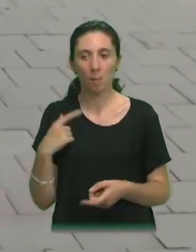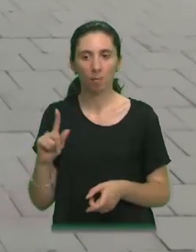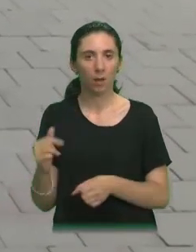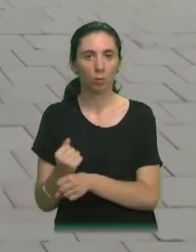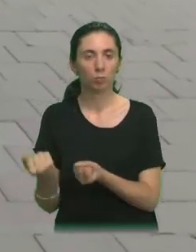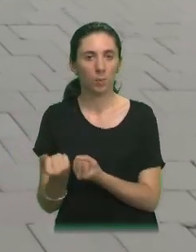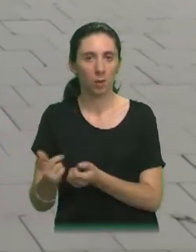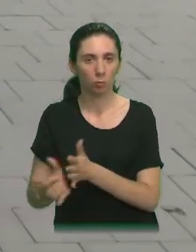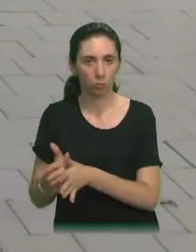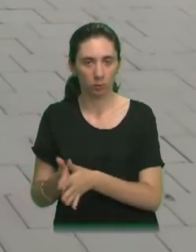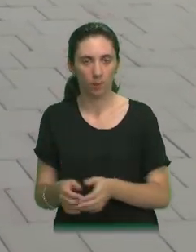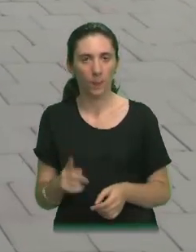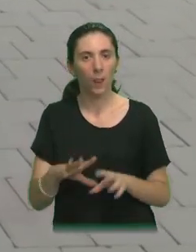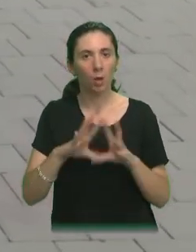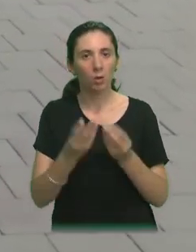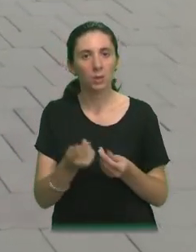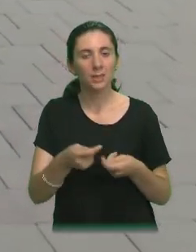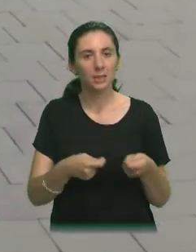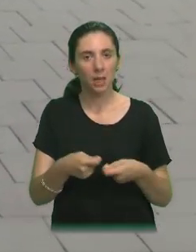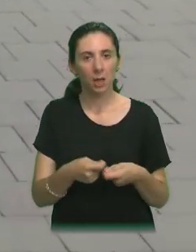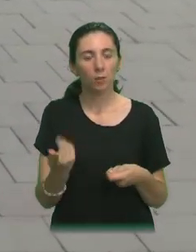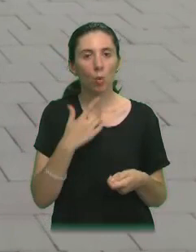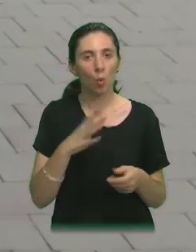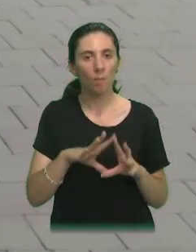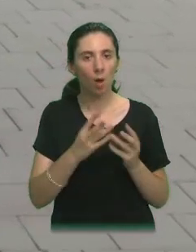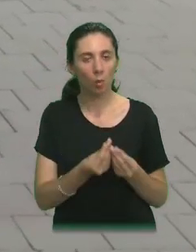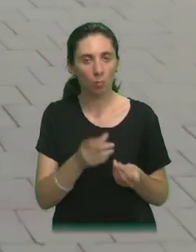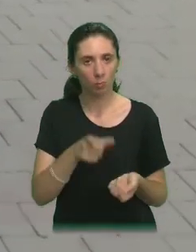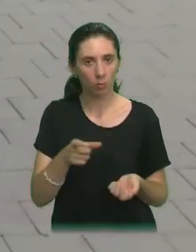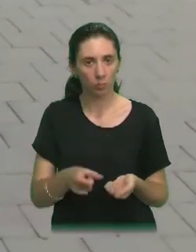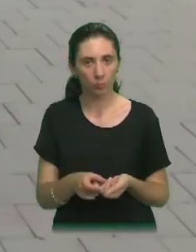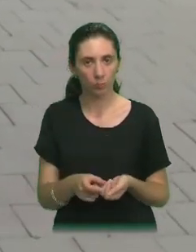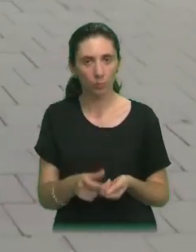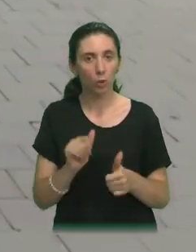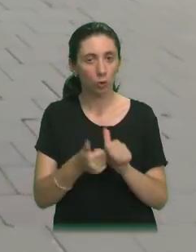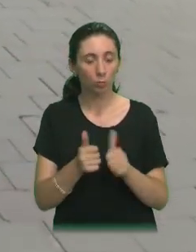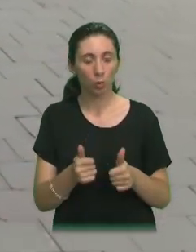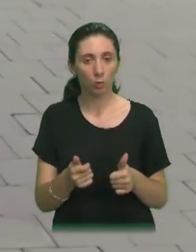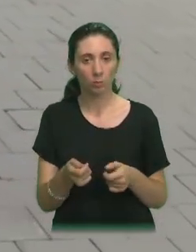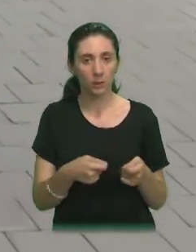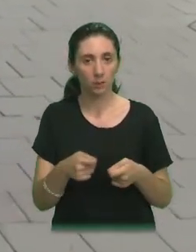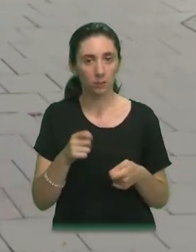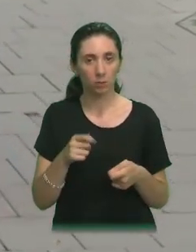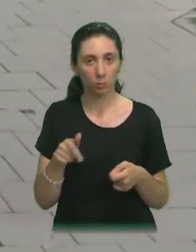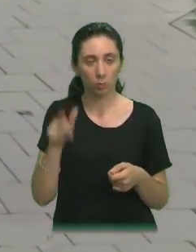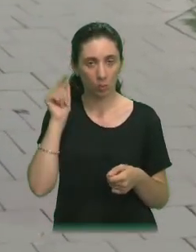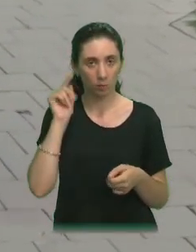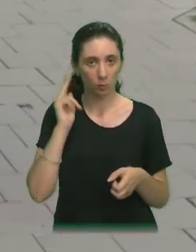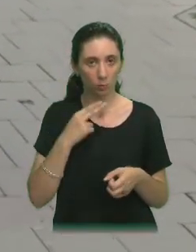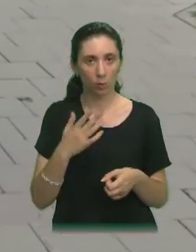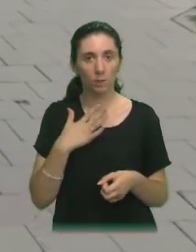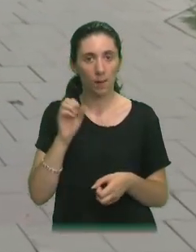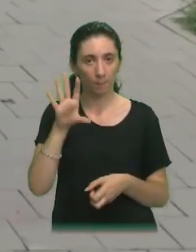hladat ću to jednog dana. Bilo bi me sram da ne svladam. Mm-hmm. Koliko vas sad sve ukupno ima u